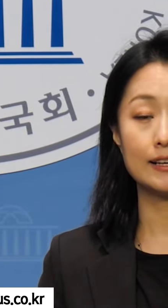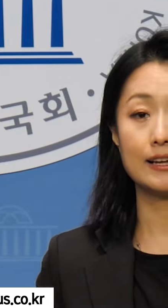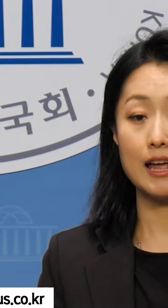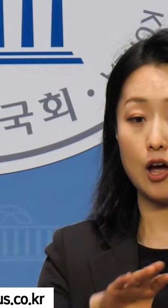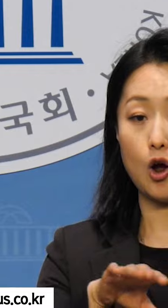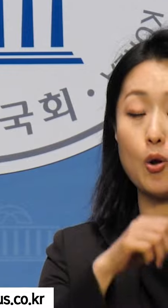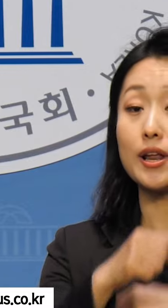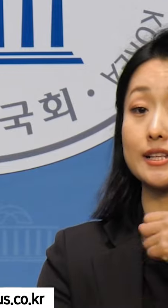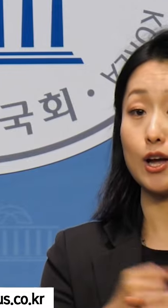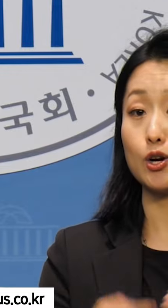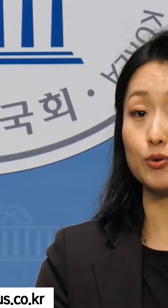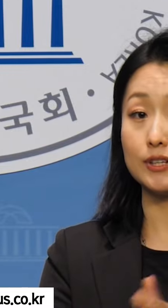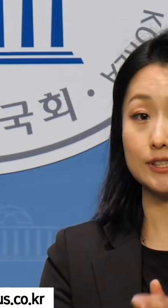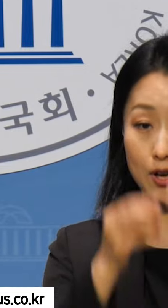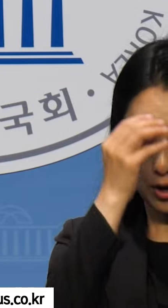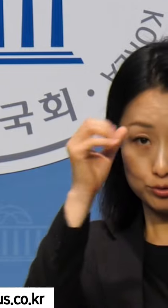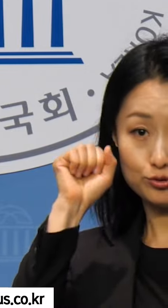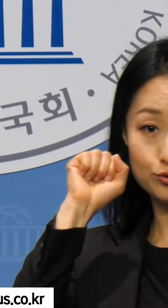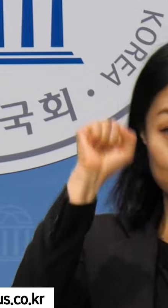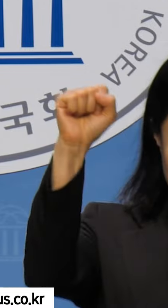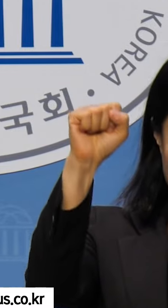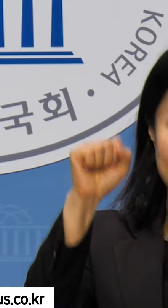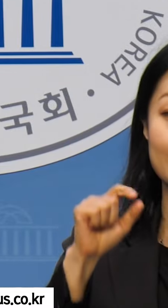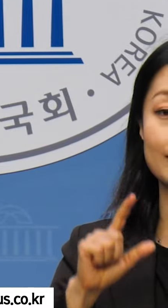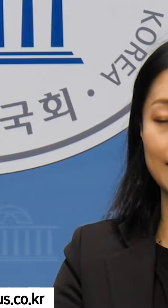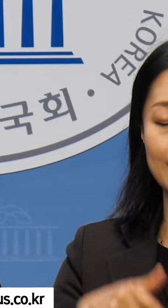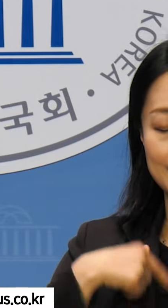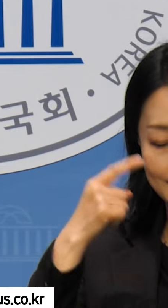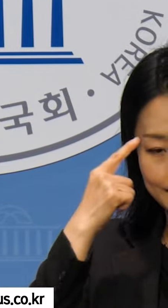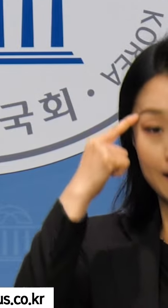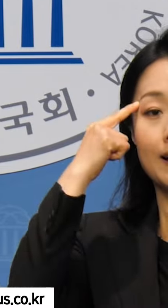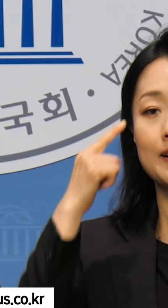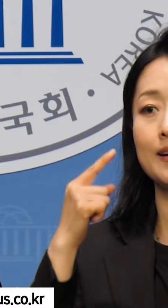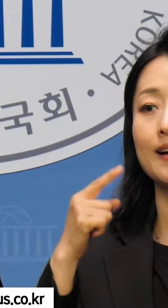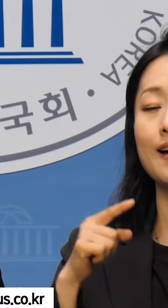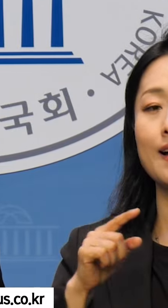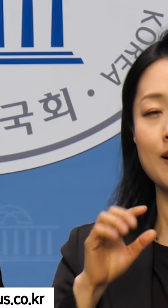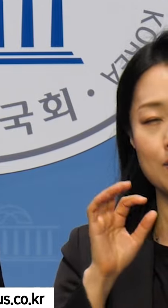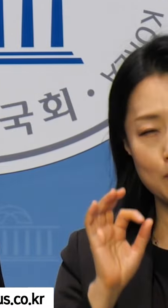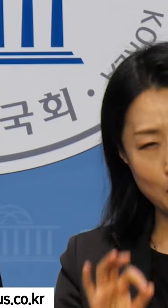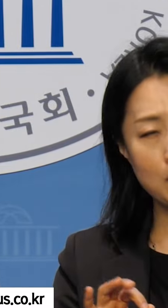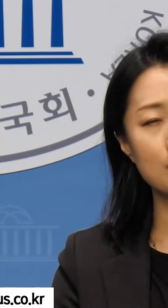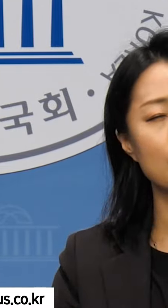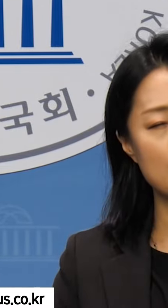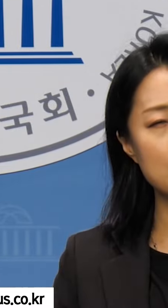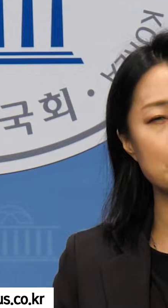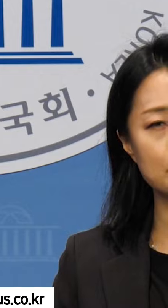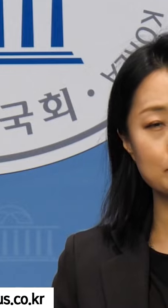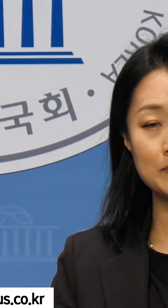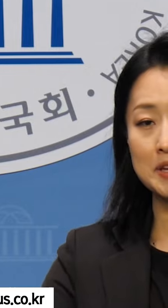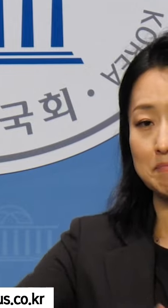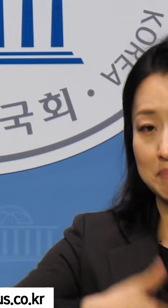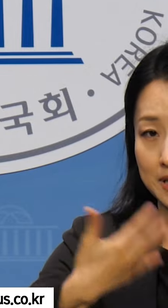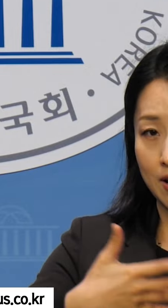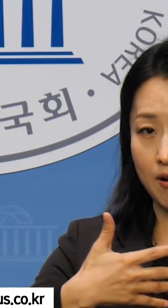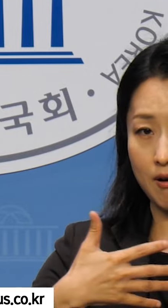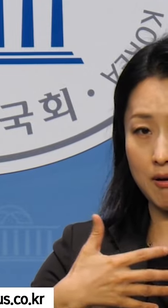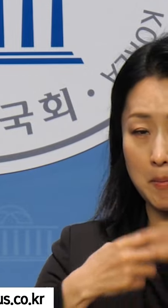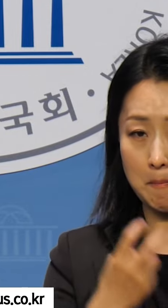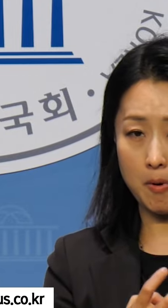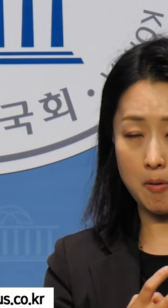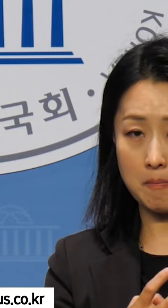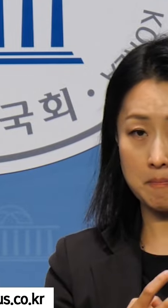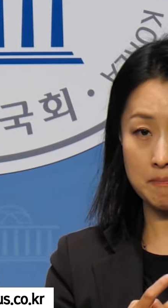언론 자유를 위해서 투쟁했던 그때를 다시 한번 생각해 봅니다. 미디어법 폭거를 막기 위해서